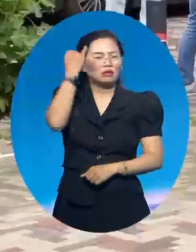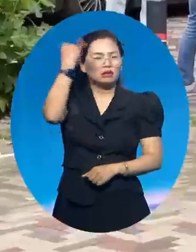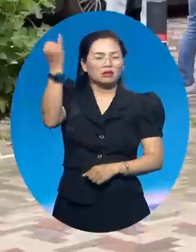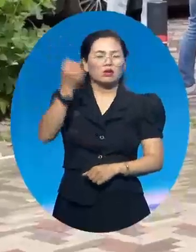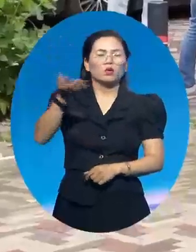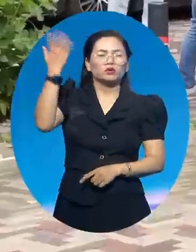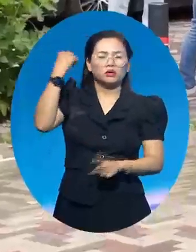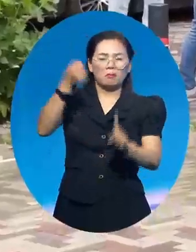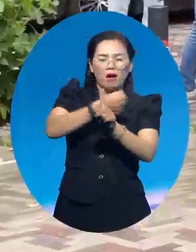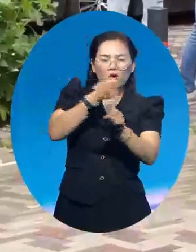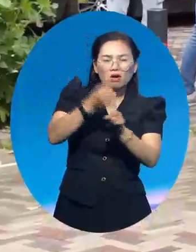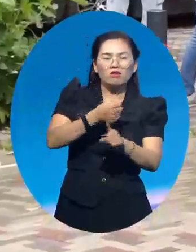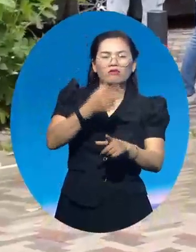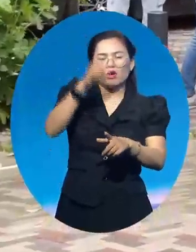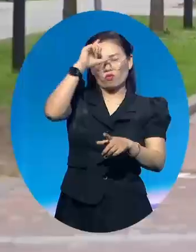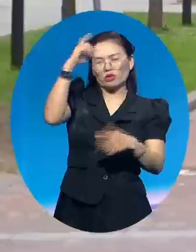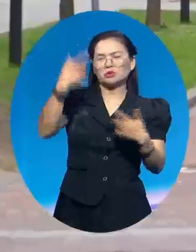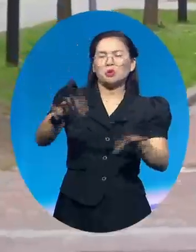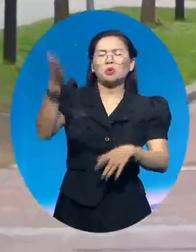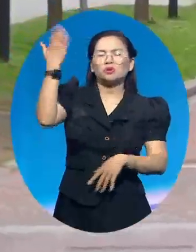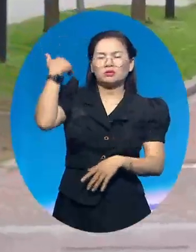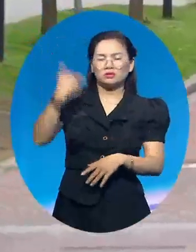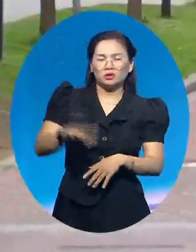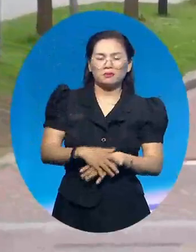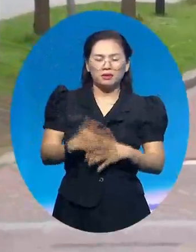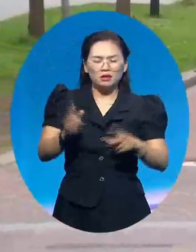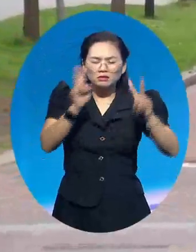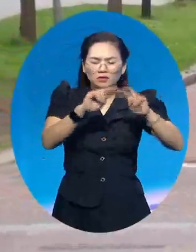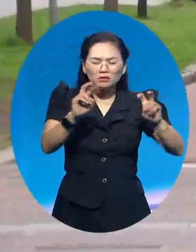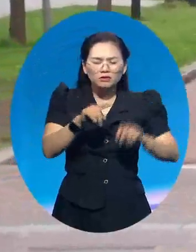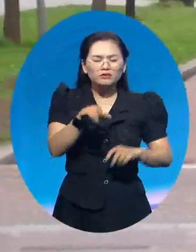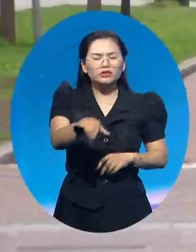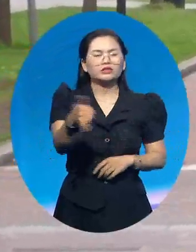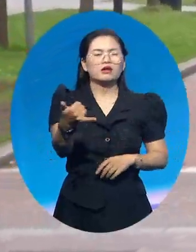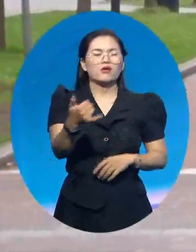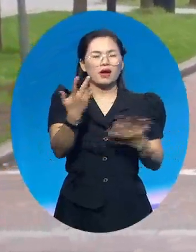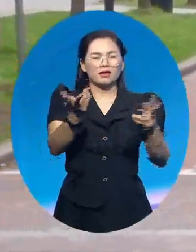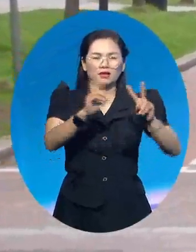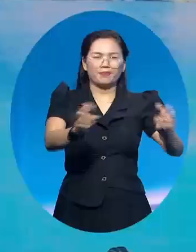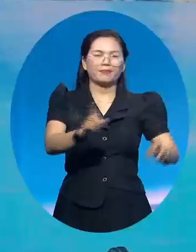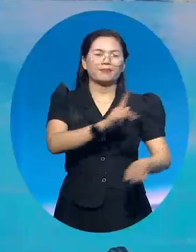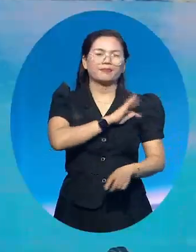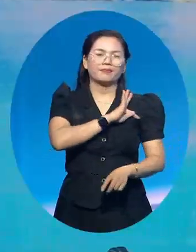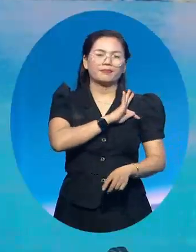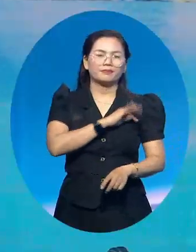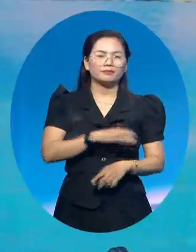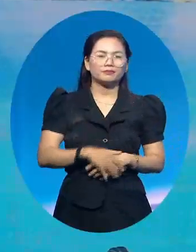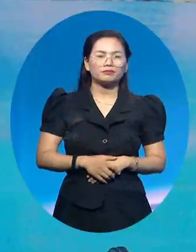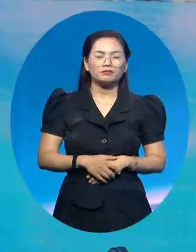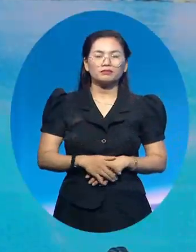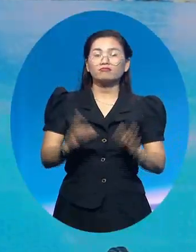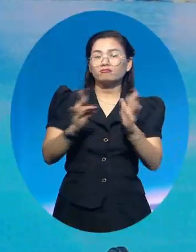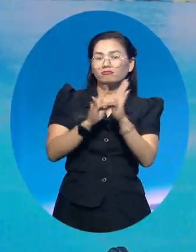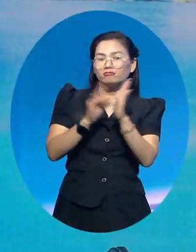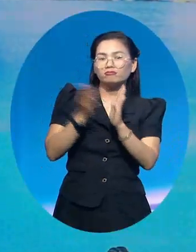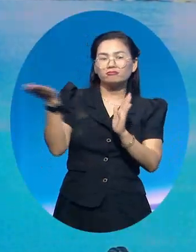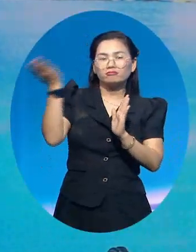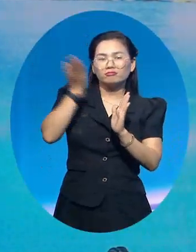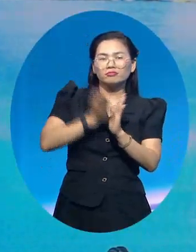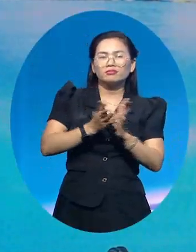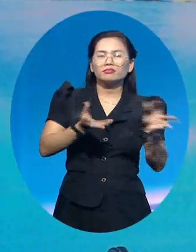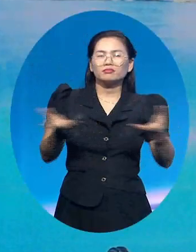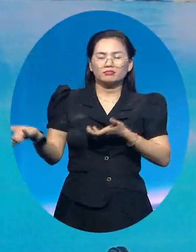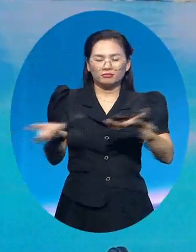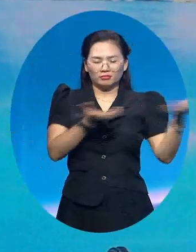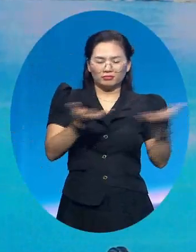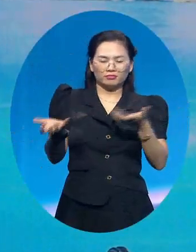án bạo lực với động vật. Cảnh sát hiện vẫn đang điều tra động cơ gây án. Các nhà cung cấp dịch vụ chuyển phát nhanh